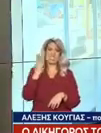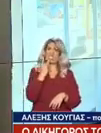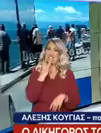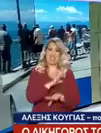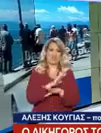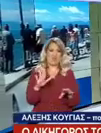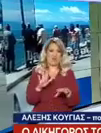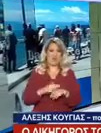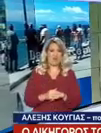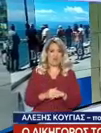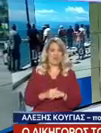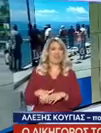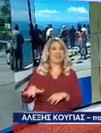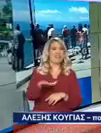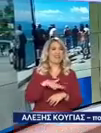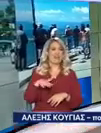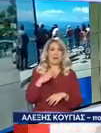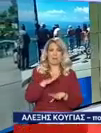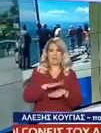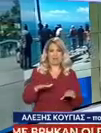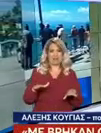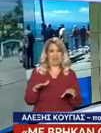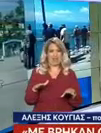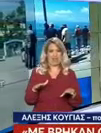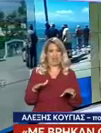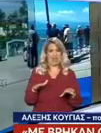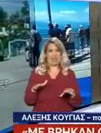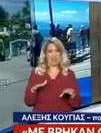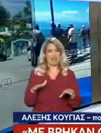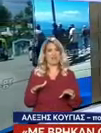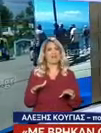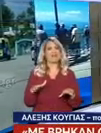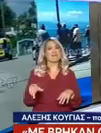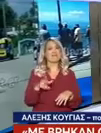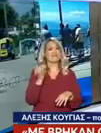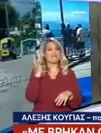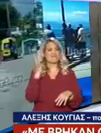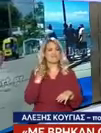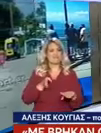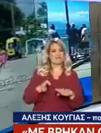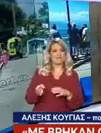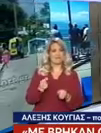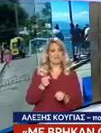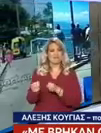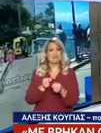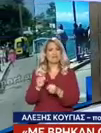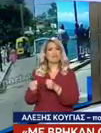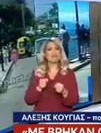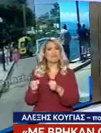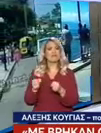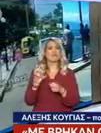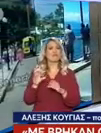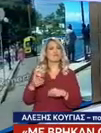τα παιδιά που είναι αύγαλτα και δεν είναι κακοποιοί, γιατί υπάρχουν και 22 ετών κακοποιοί, οι οποίοι έχουν αρχίσει να διαπράττουν